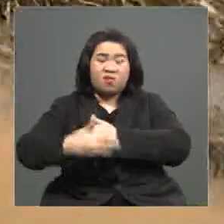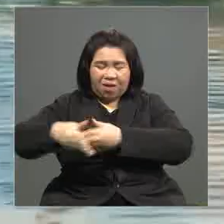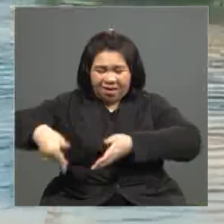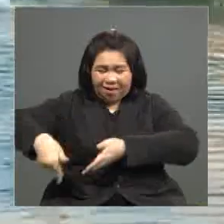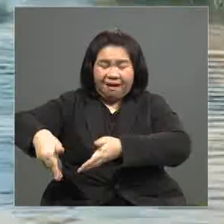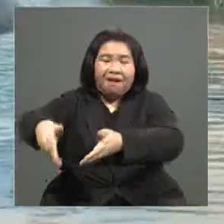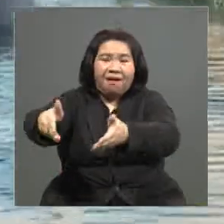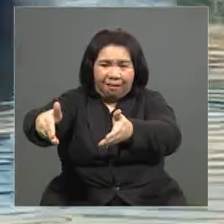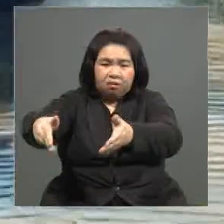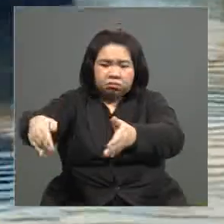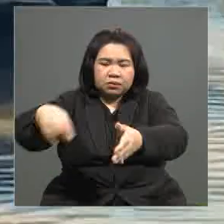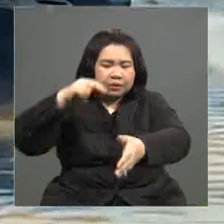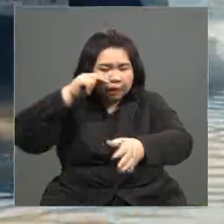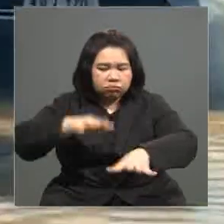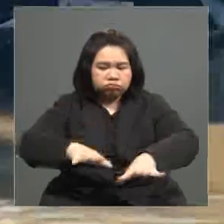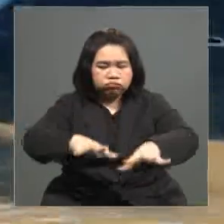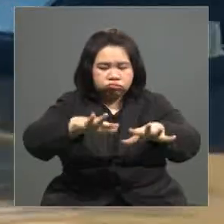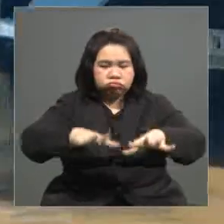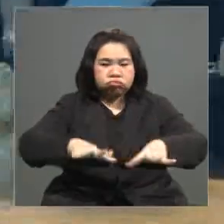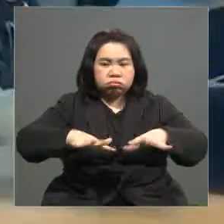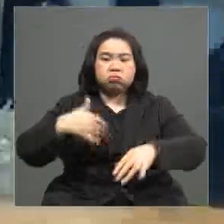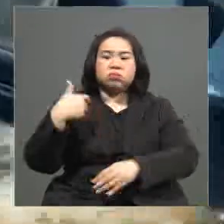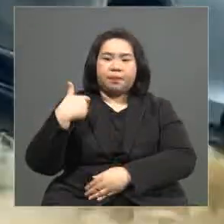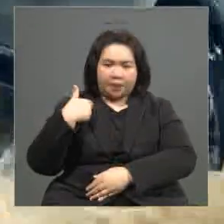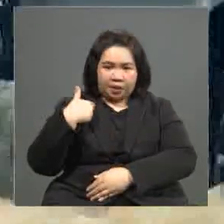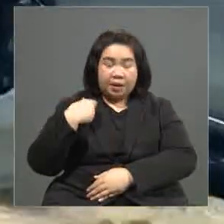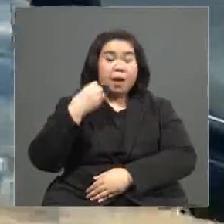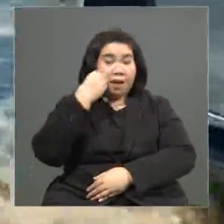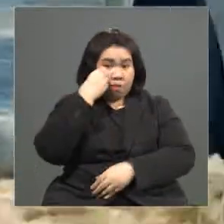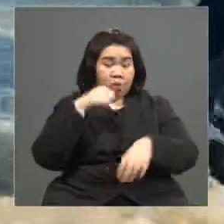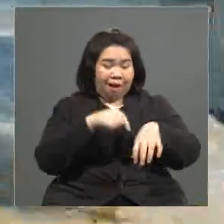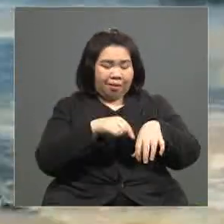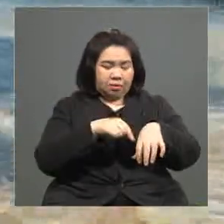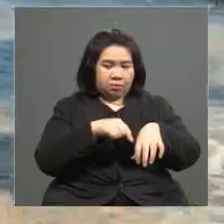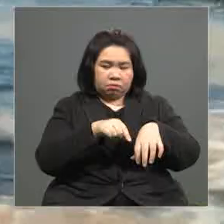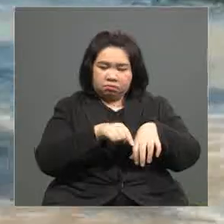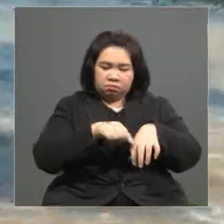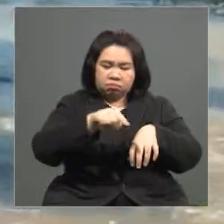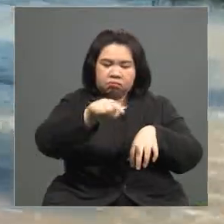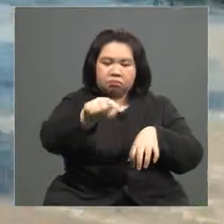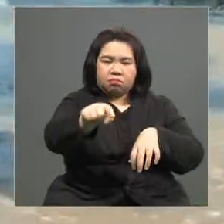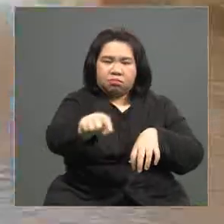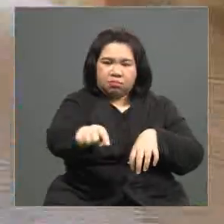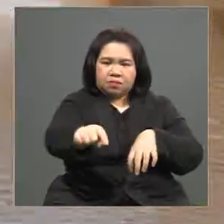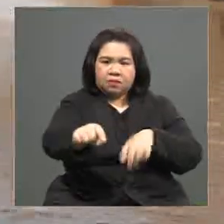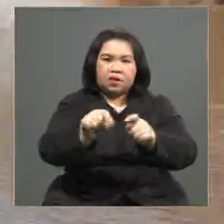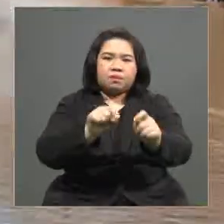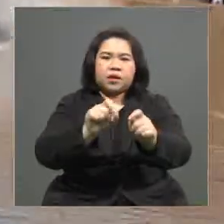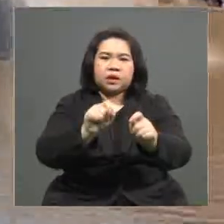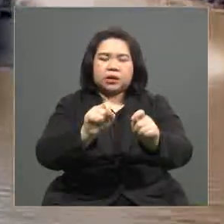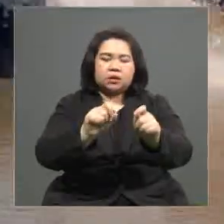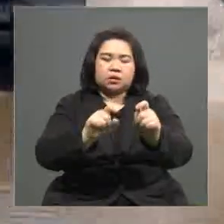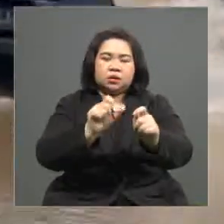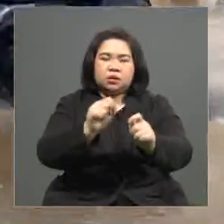ยังมีบางจุดที่ยังมีน้ำท่วมขังเริ่มตั้งแต่หน้าหมู่บ้านการกนก1จนถึงสถานีรถไฟสารพีถูกน้ำท่วม